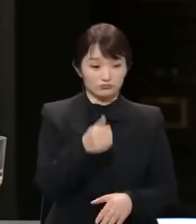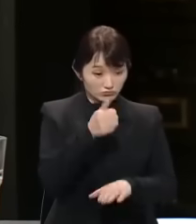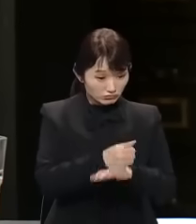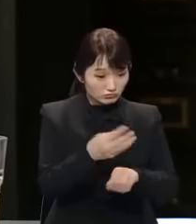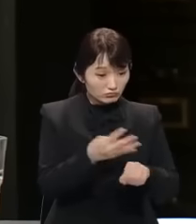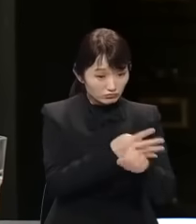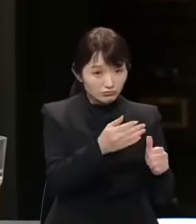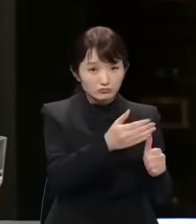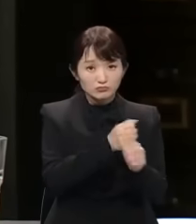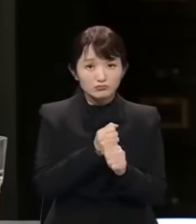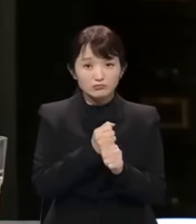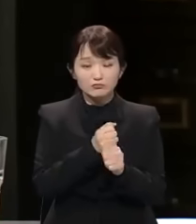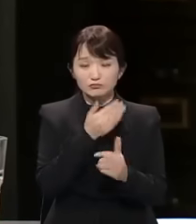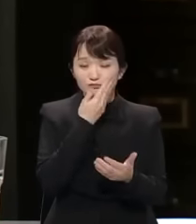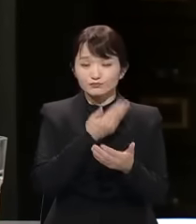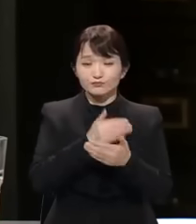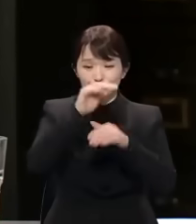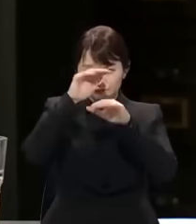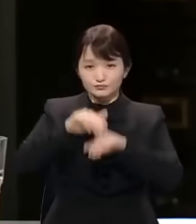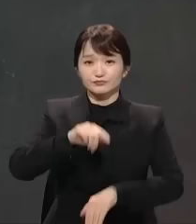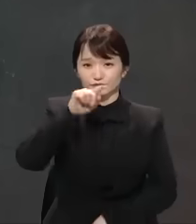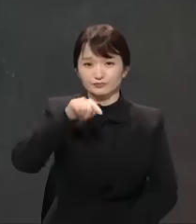붙잡혔고요 체크포인트